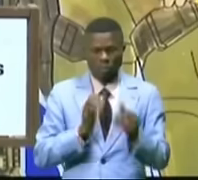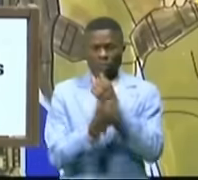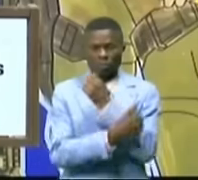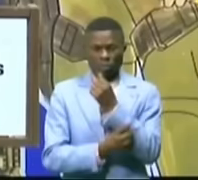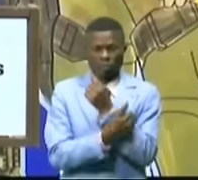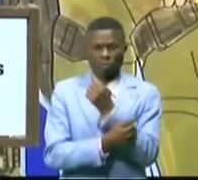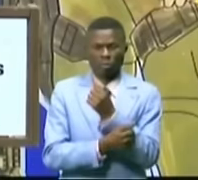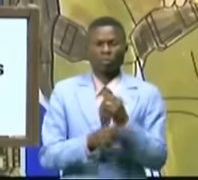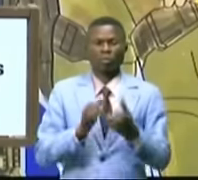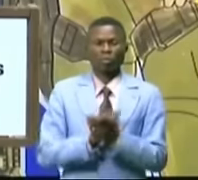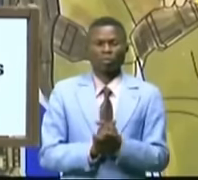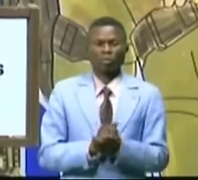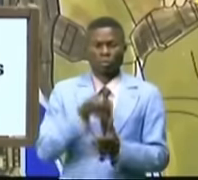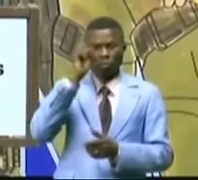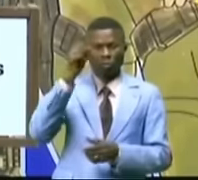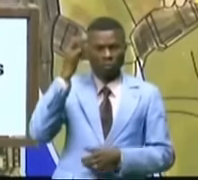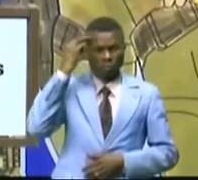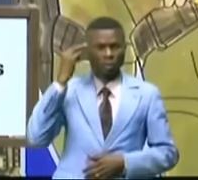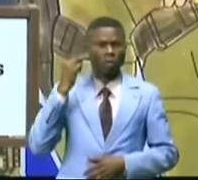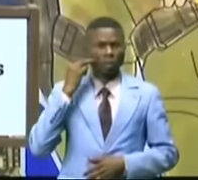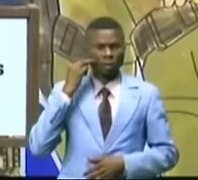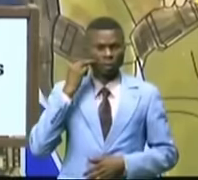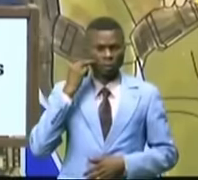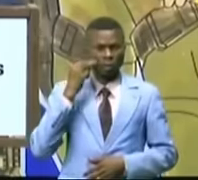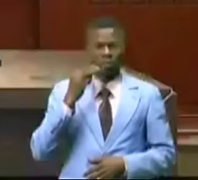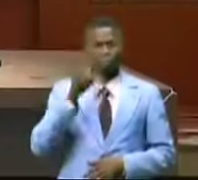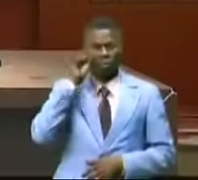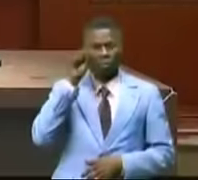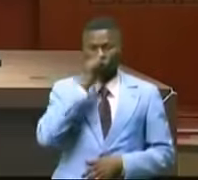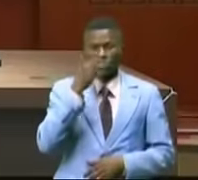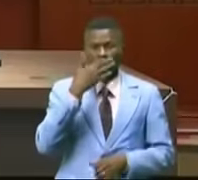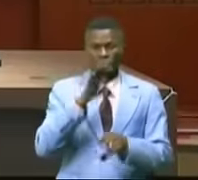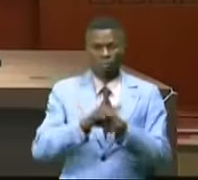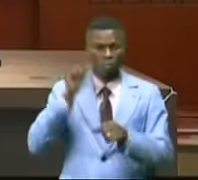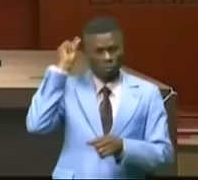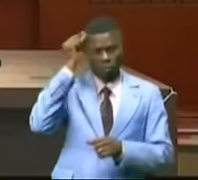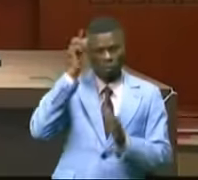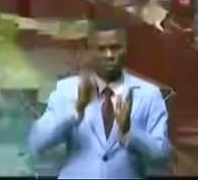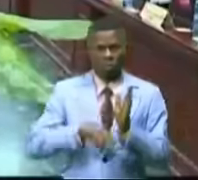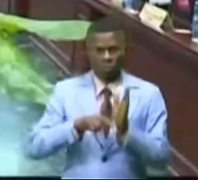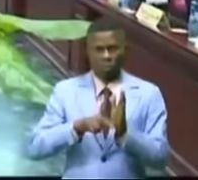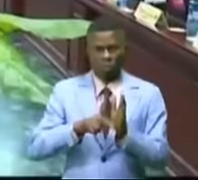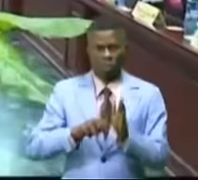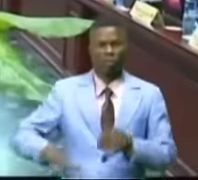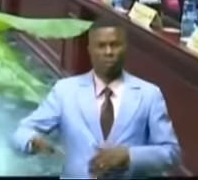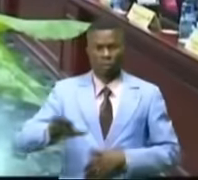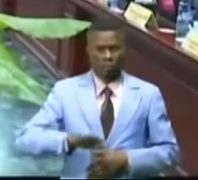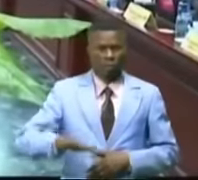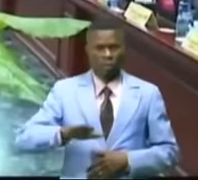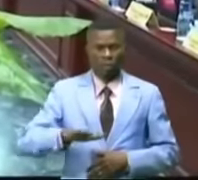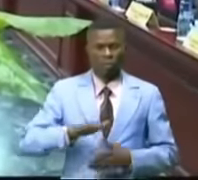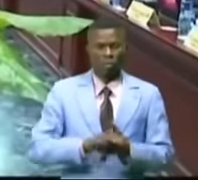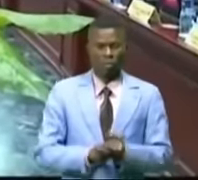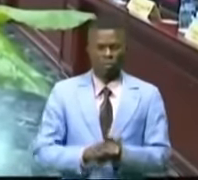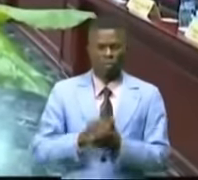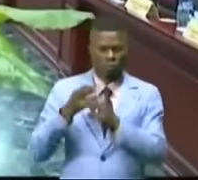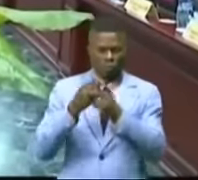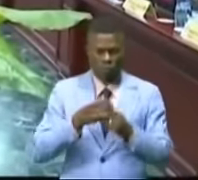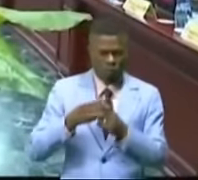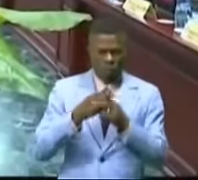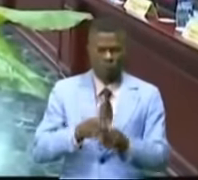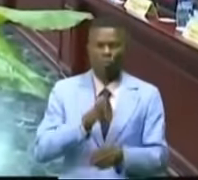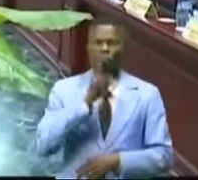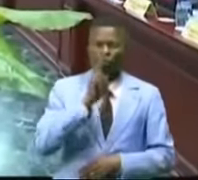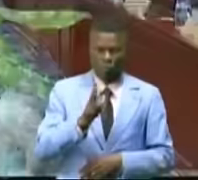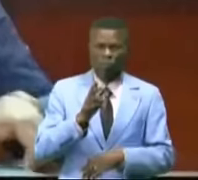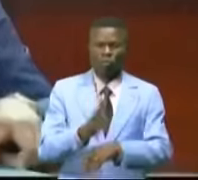Rwanda. Le Premier ministre a rassuré le gouvernement de la République qu'il suit de près